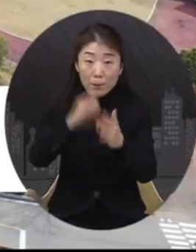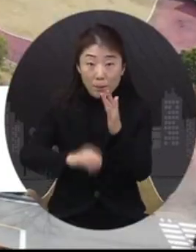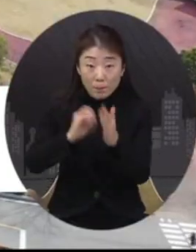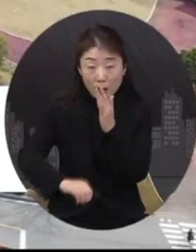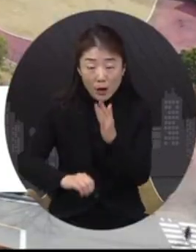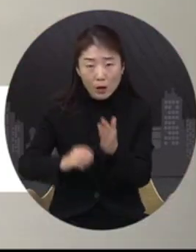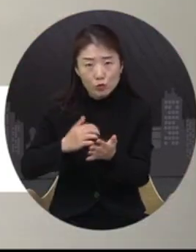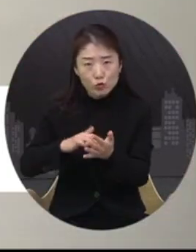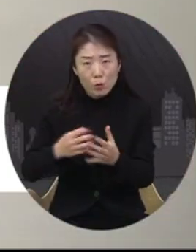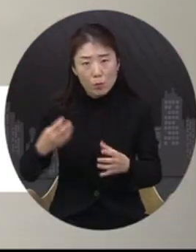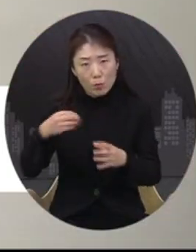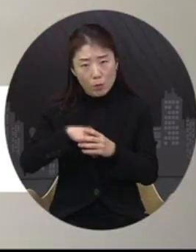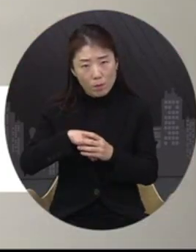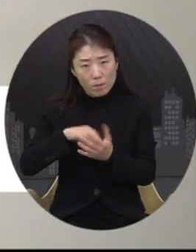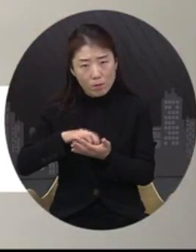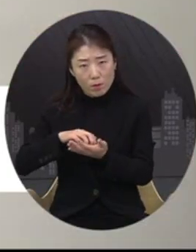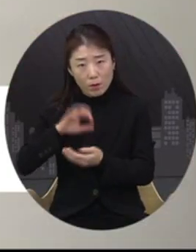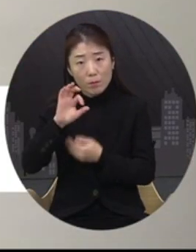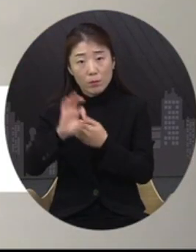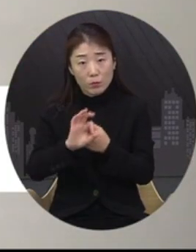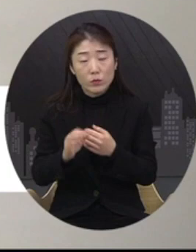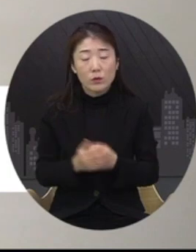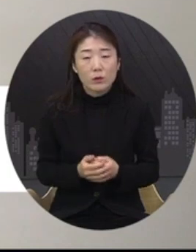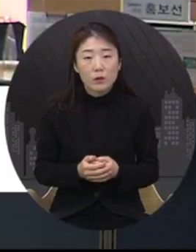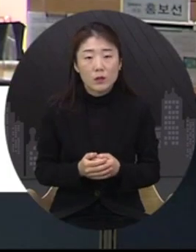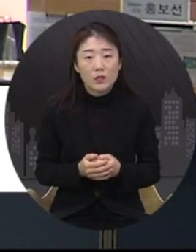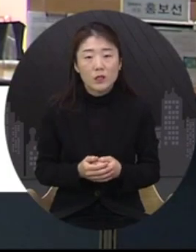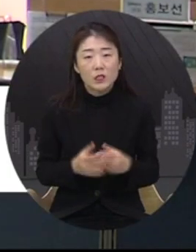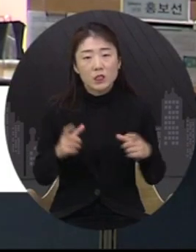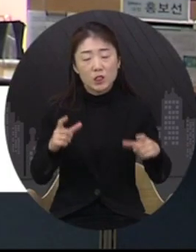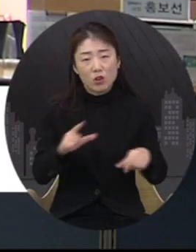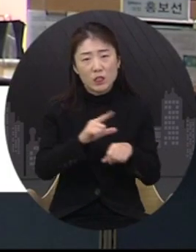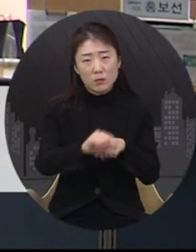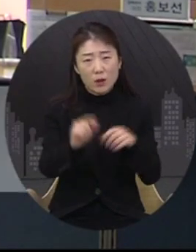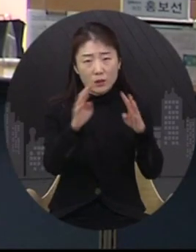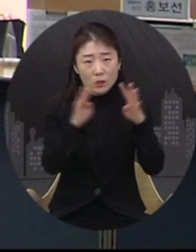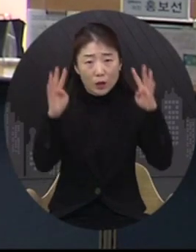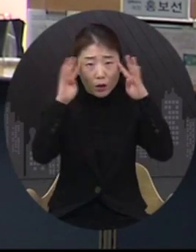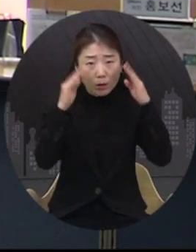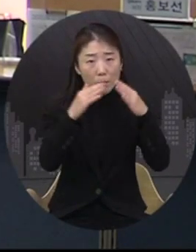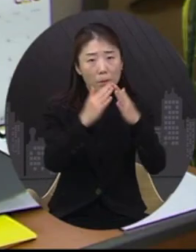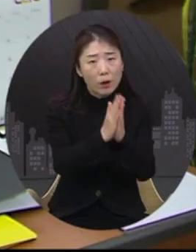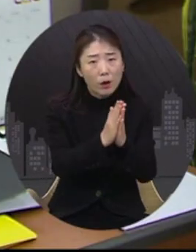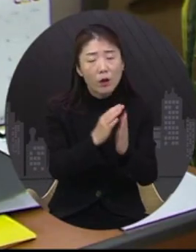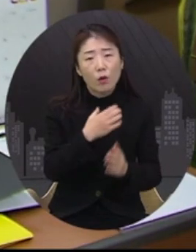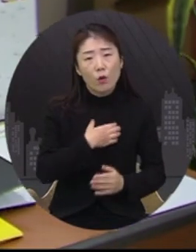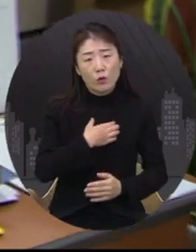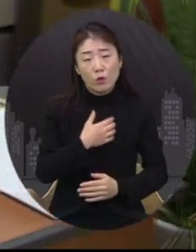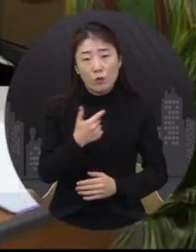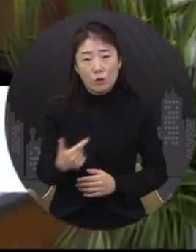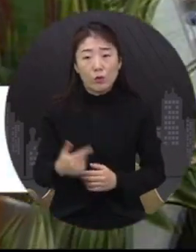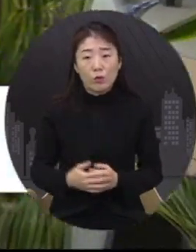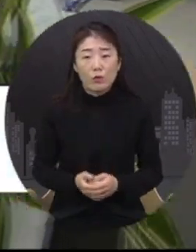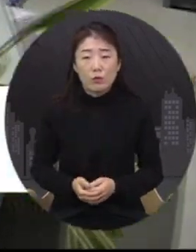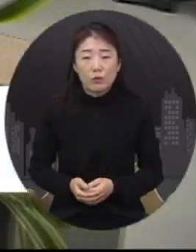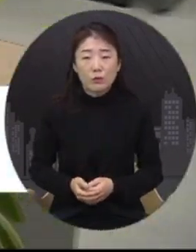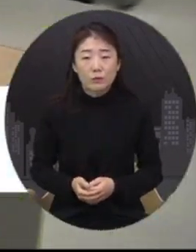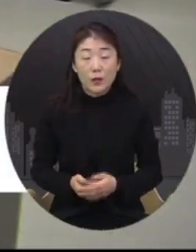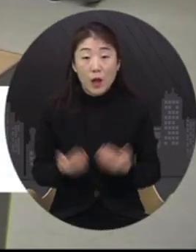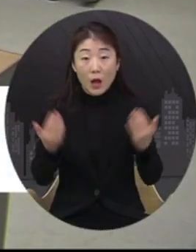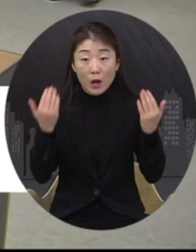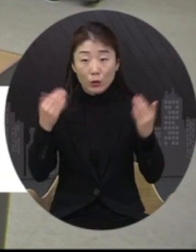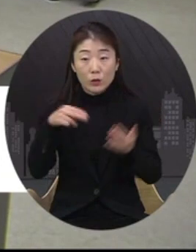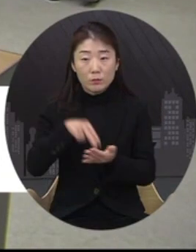인원까지 고려하면 지역대학 은 이제 존폐 마저 걱정해야 할 상황입니다 1학년 차원에서 진짜 굉장해